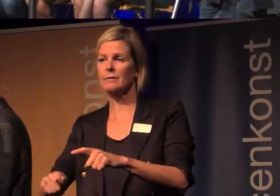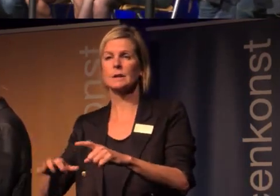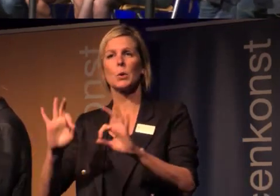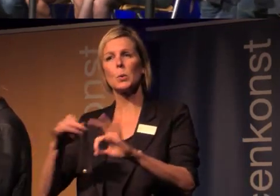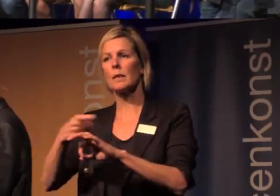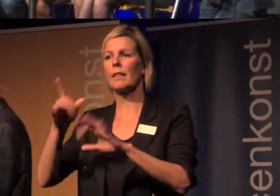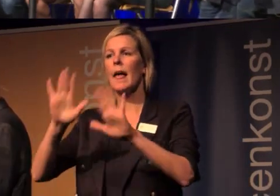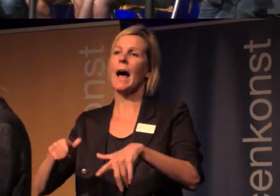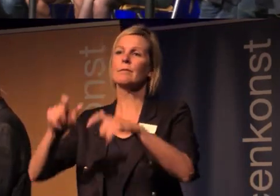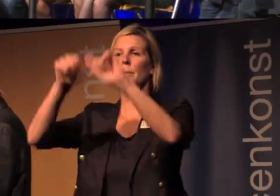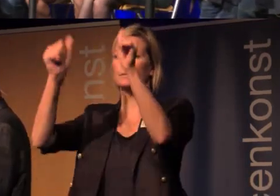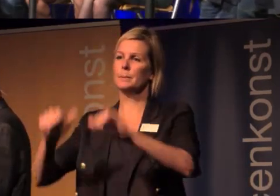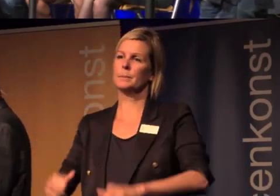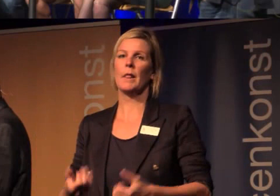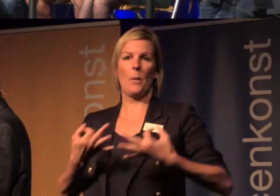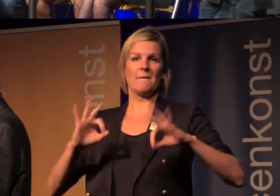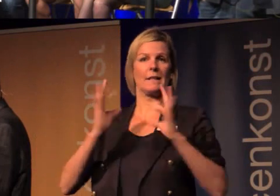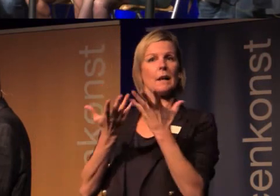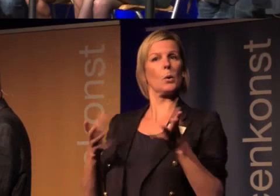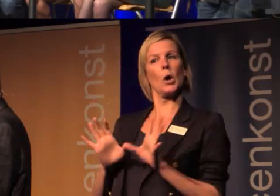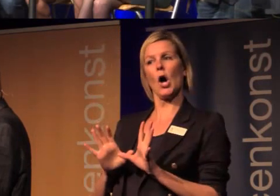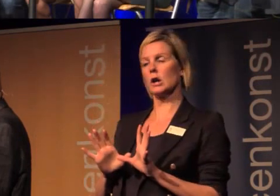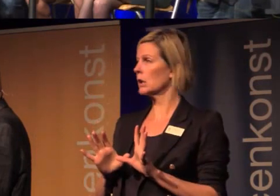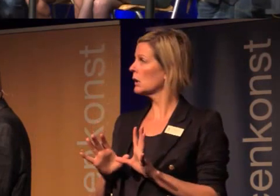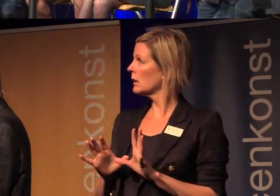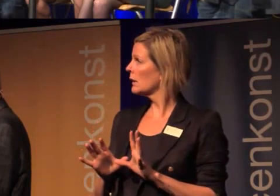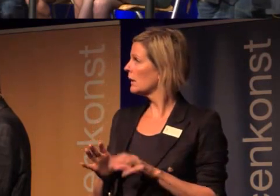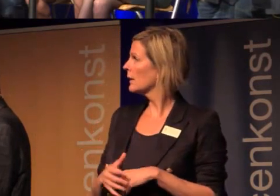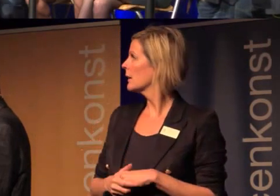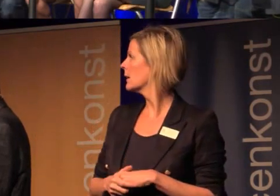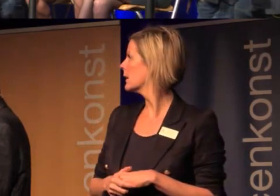utformningen av utsmyckningen av en offentlig lokal?